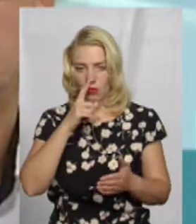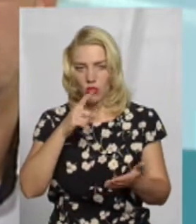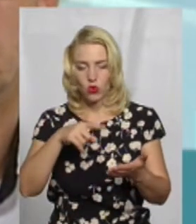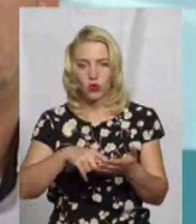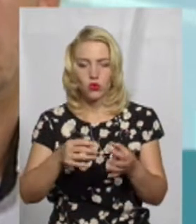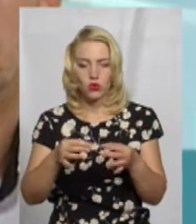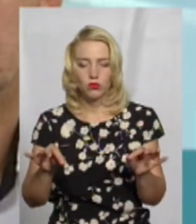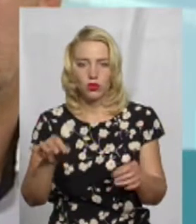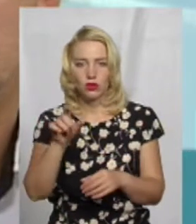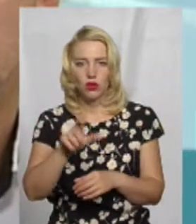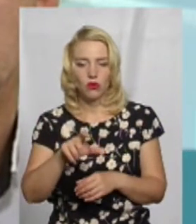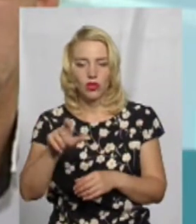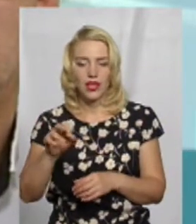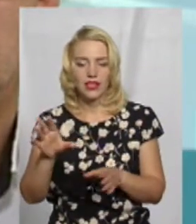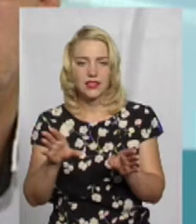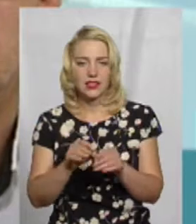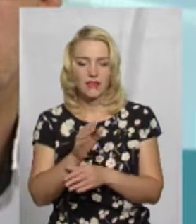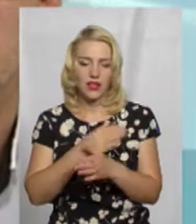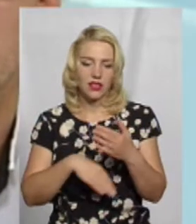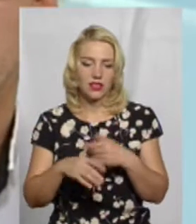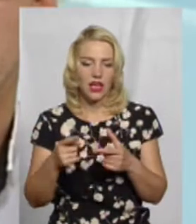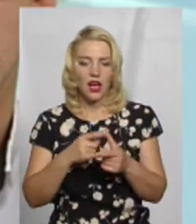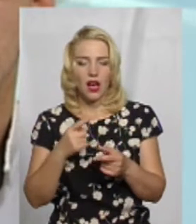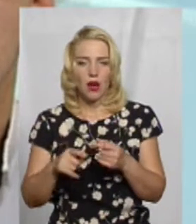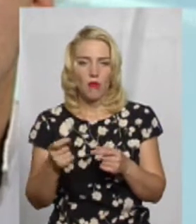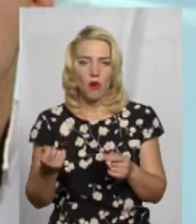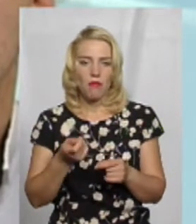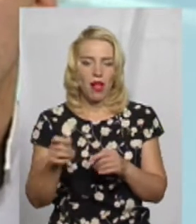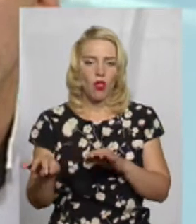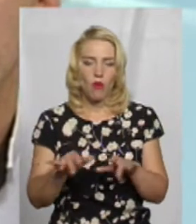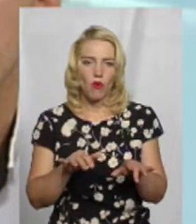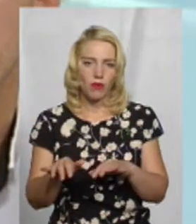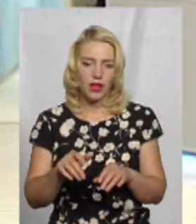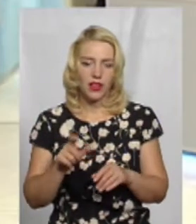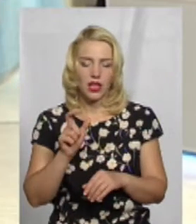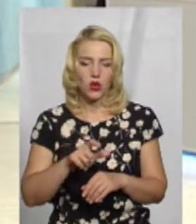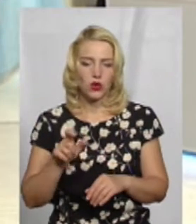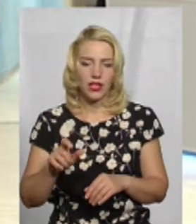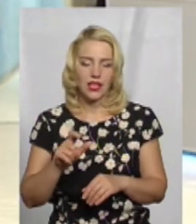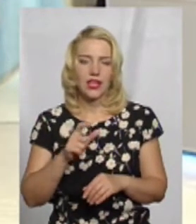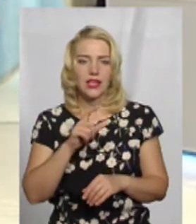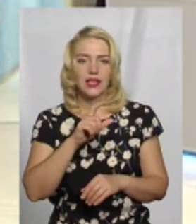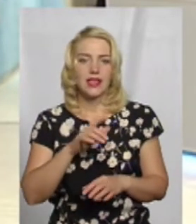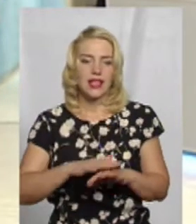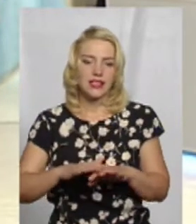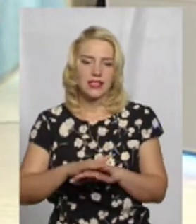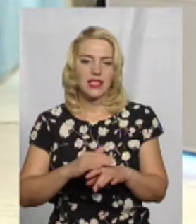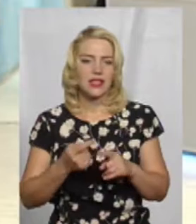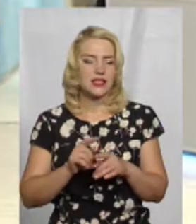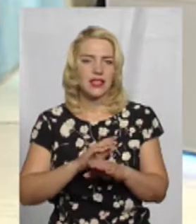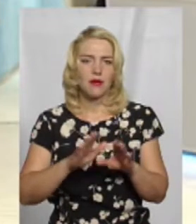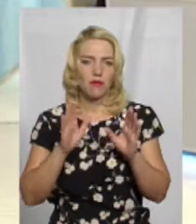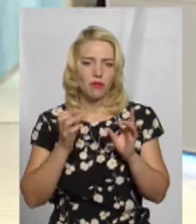доступність людей з інвалідністю або маломобільних груп населення. Це не тільки люди з інвалідністю. Це